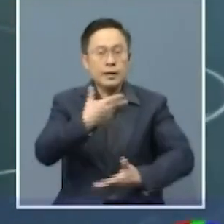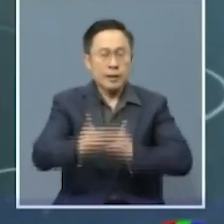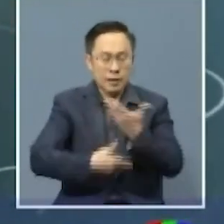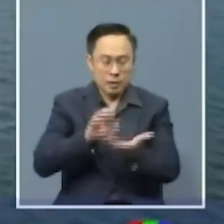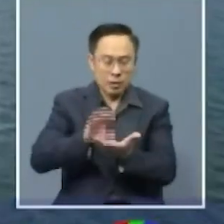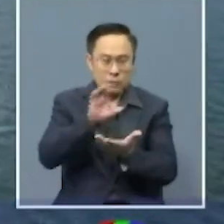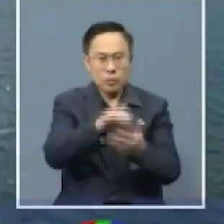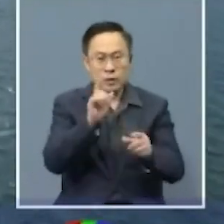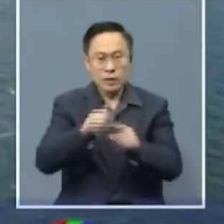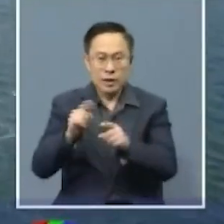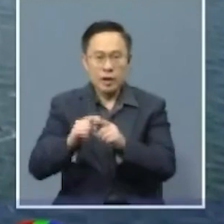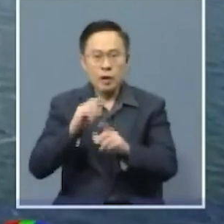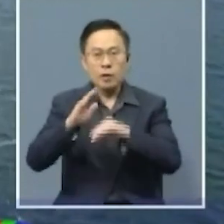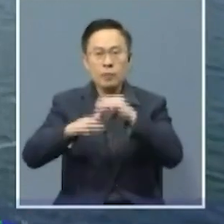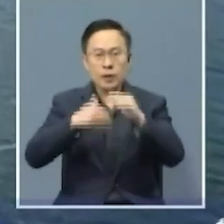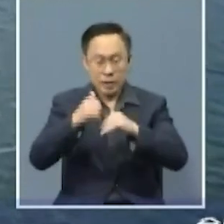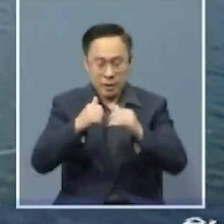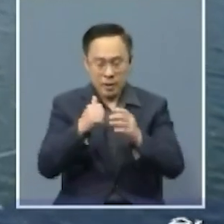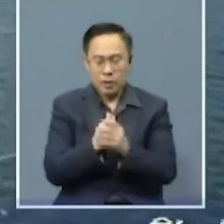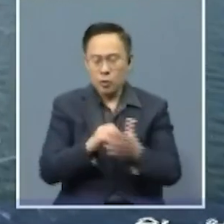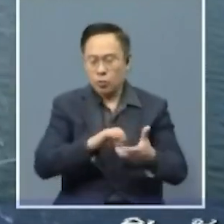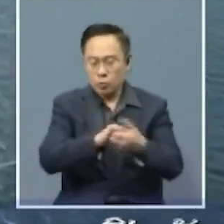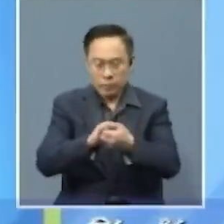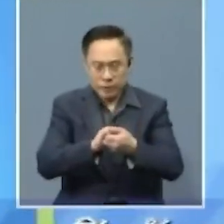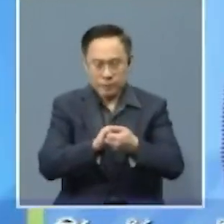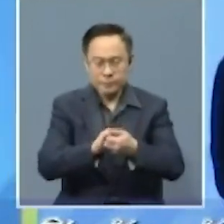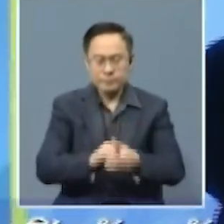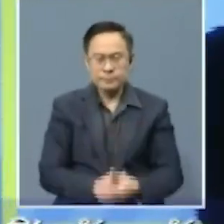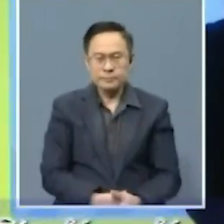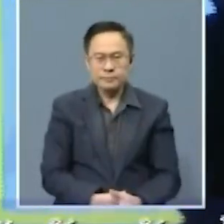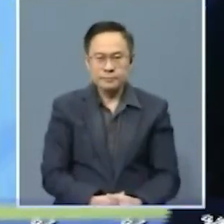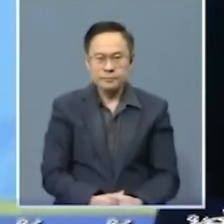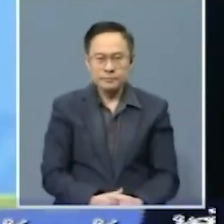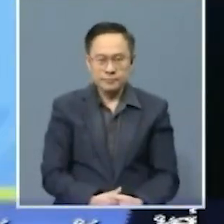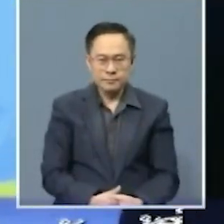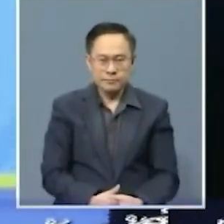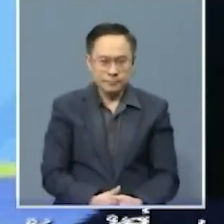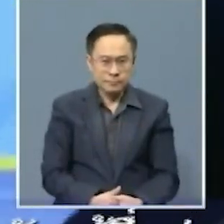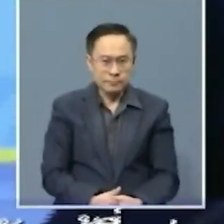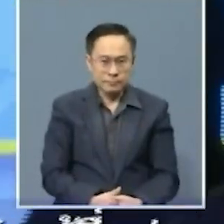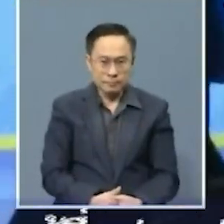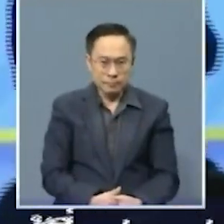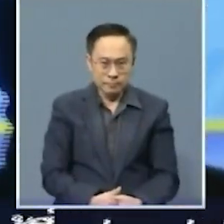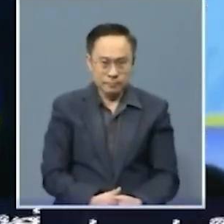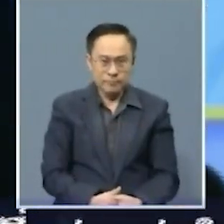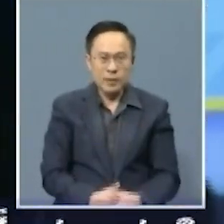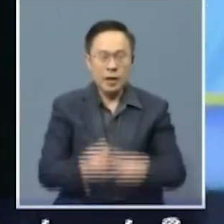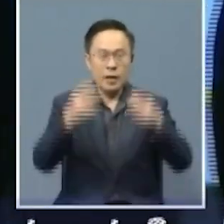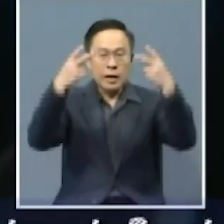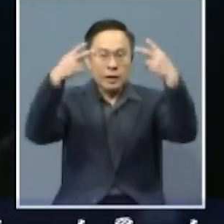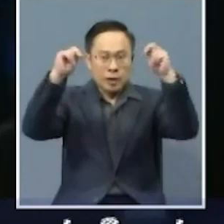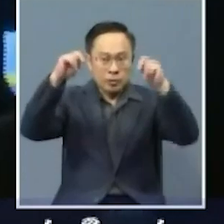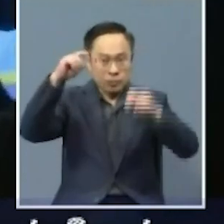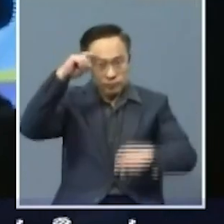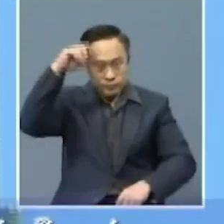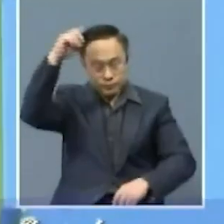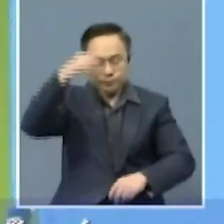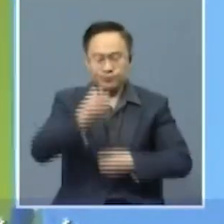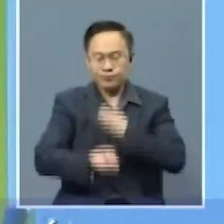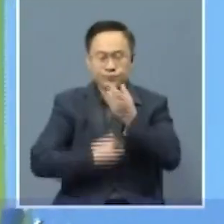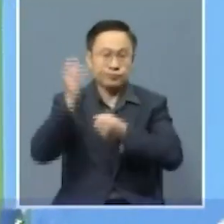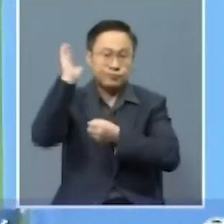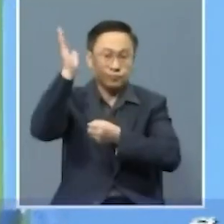การลงทุนและพัฒนาศักยภาพร่วมกันนายกรัฐมนตรียังได้กล่าวปาฐกถาใน